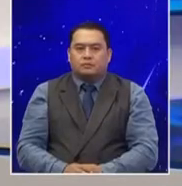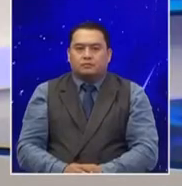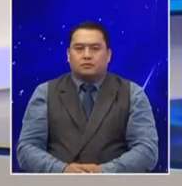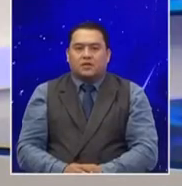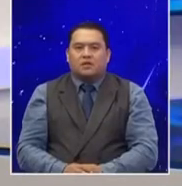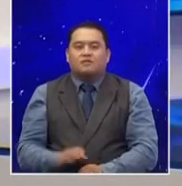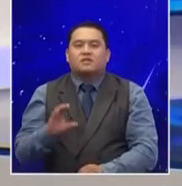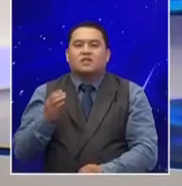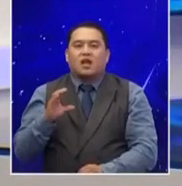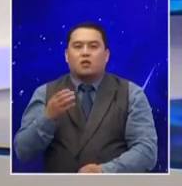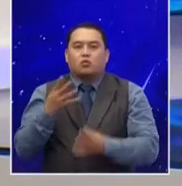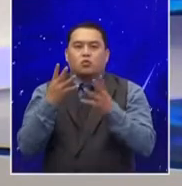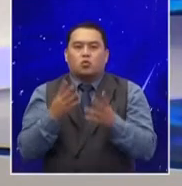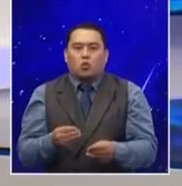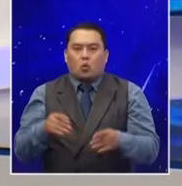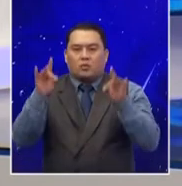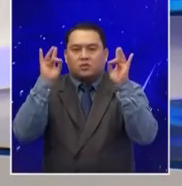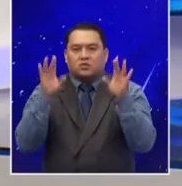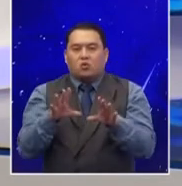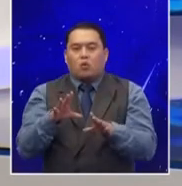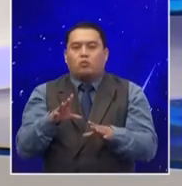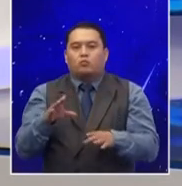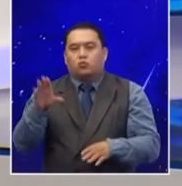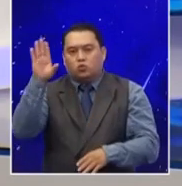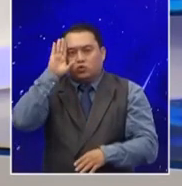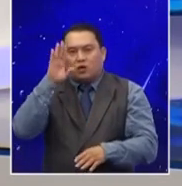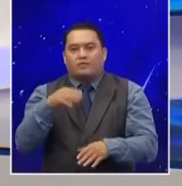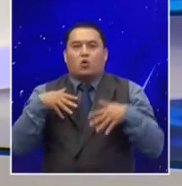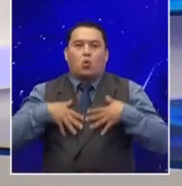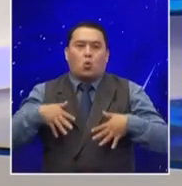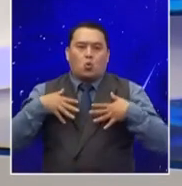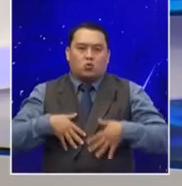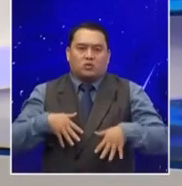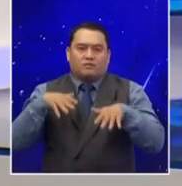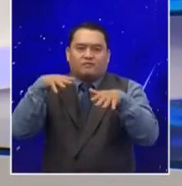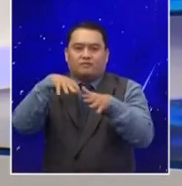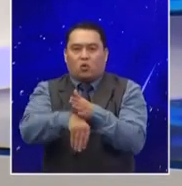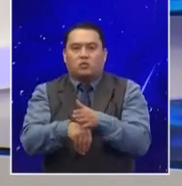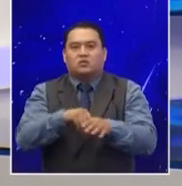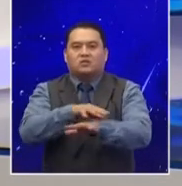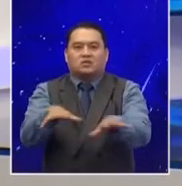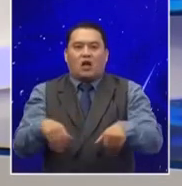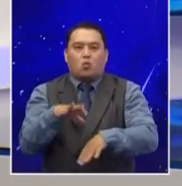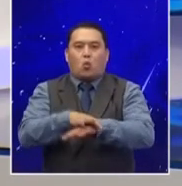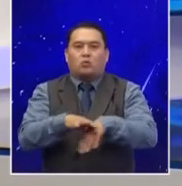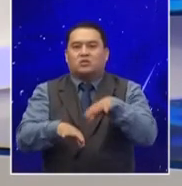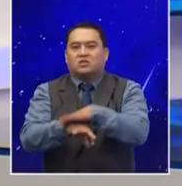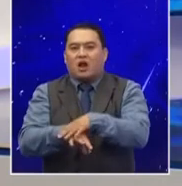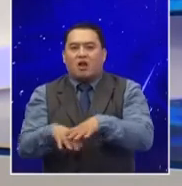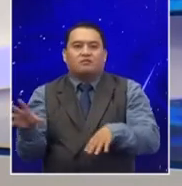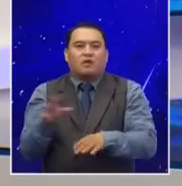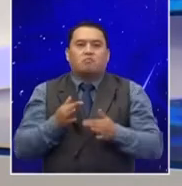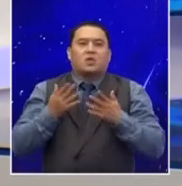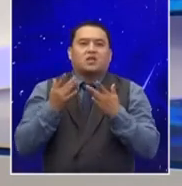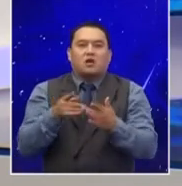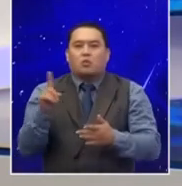В среду днем неизвестный мужчина ворвался в здание Банка Грузии в Зугдиде. Взяв в заложники сотрудников и посетителей, он